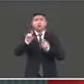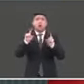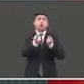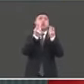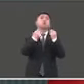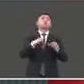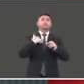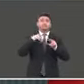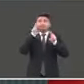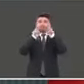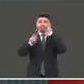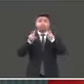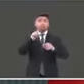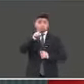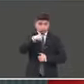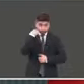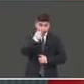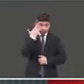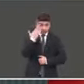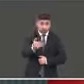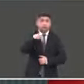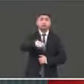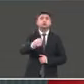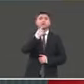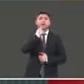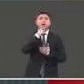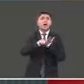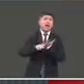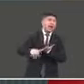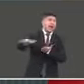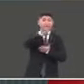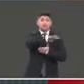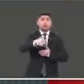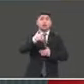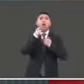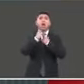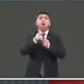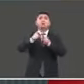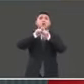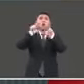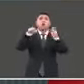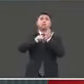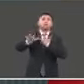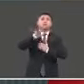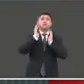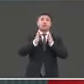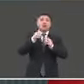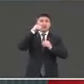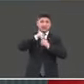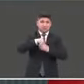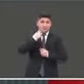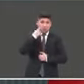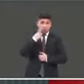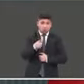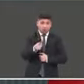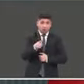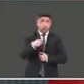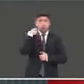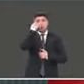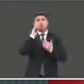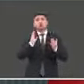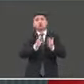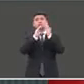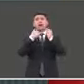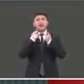gördük bunun için bunun her kademedeki eğitim Kurumu'nun faaliyeti niye yüz